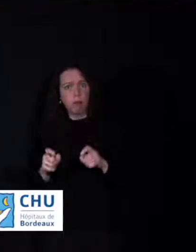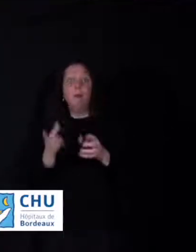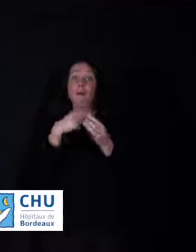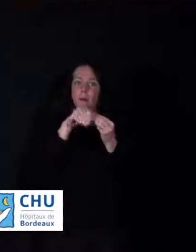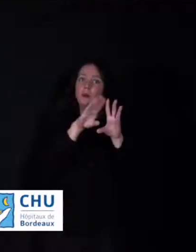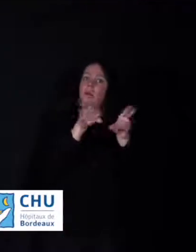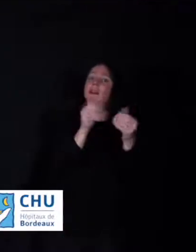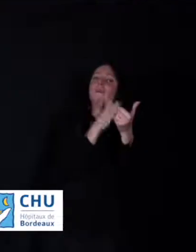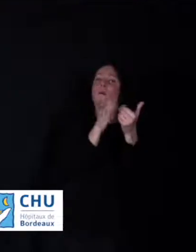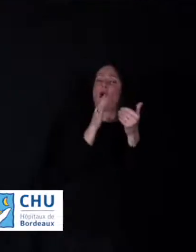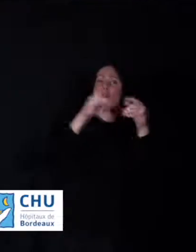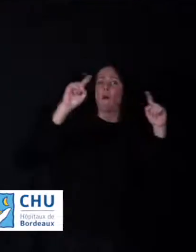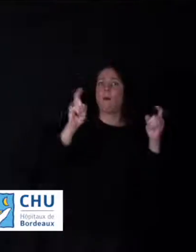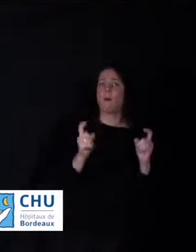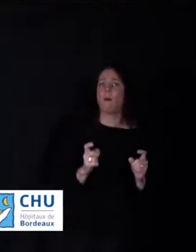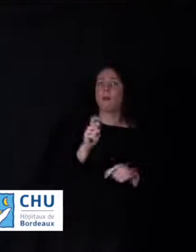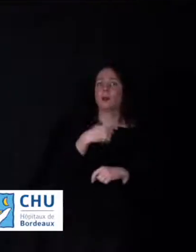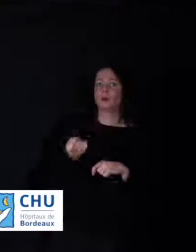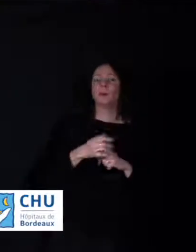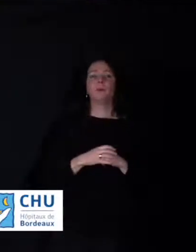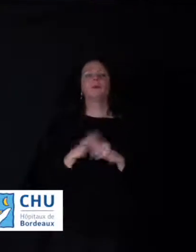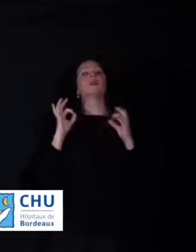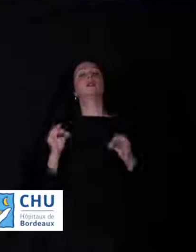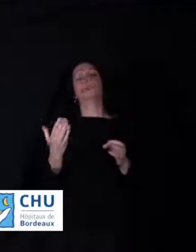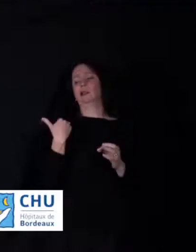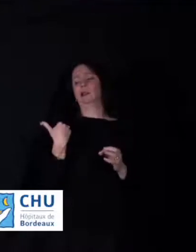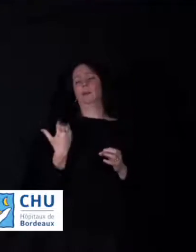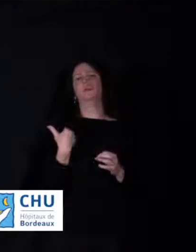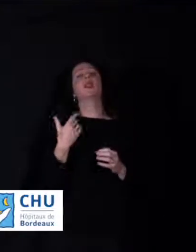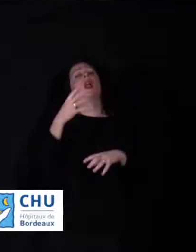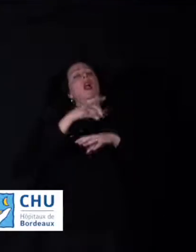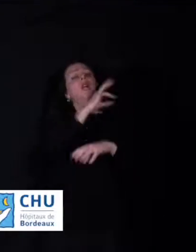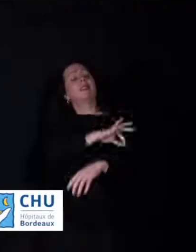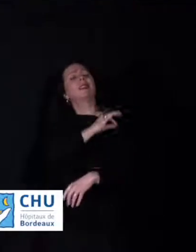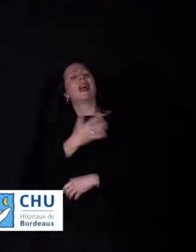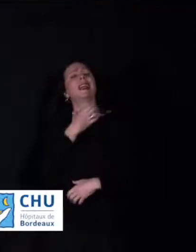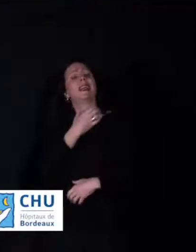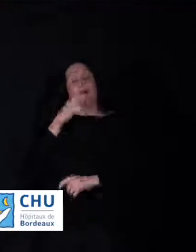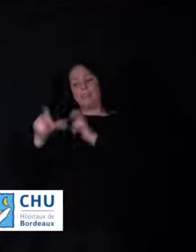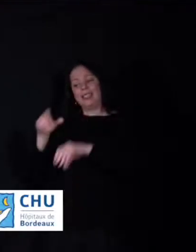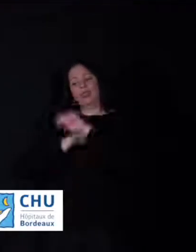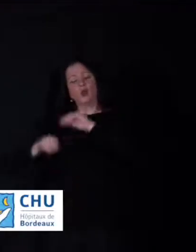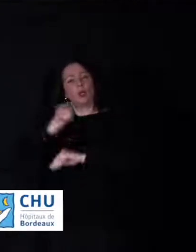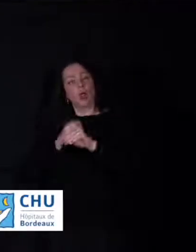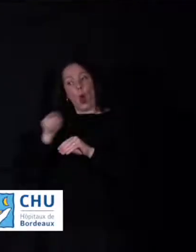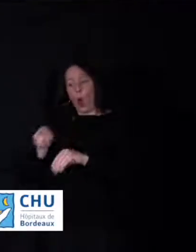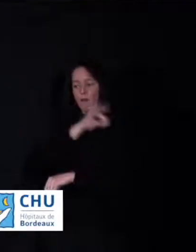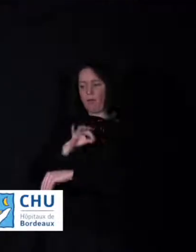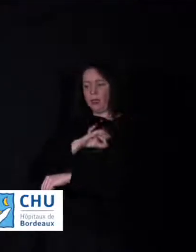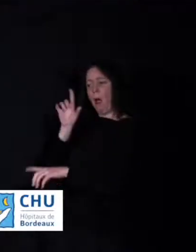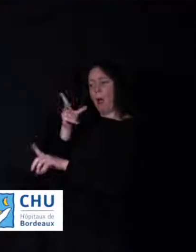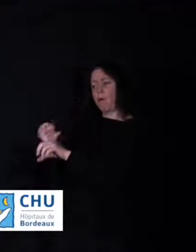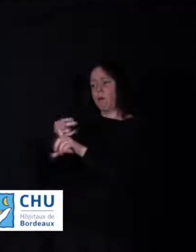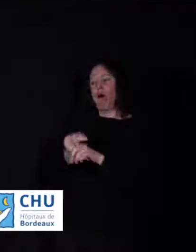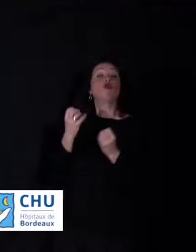proche. Alors, quelques exemples, notamment d'actualité, le vaccin de la grippe. On demande aux soignants de se vacciner. Alors, les soignants, c'est sûr, souvent, c'est des